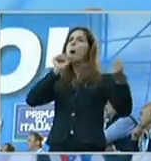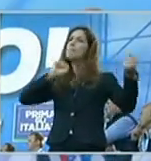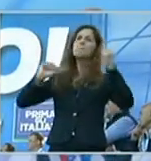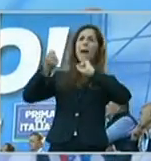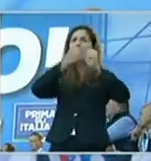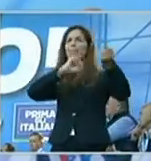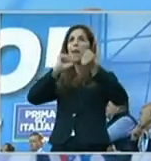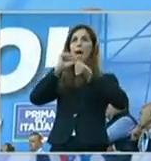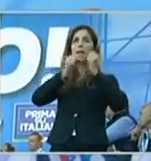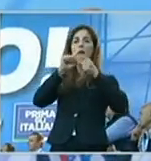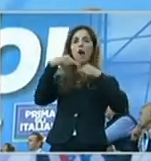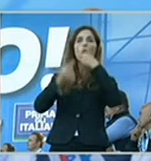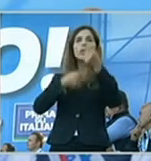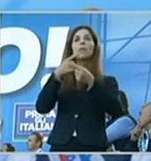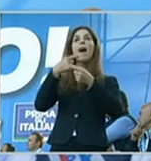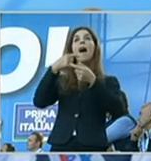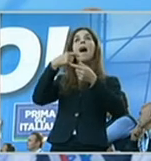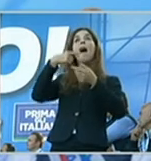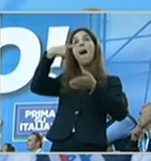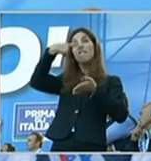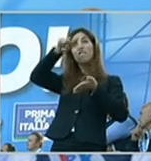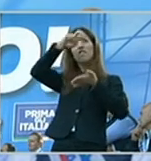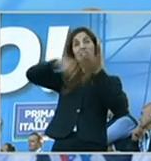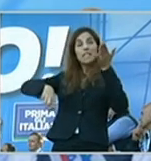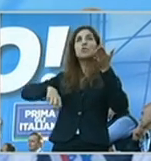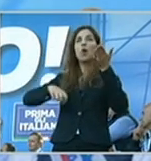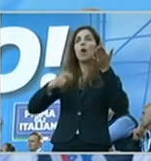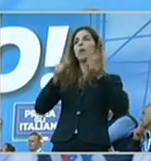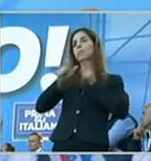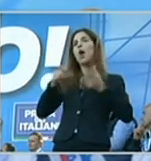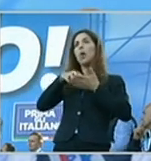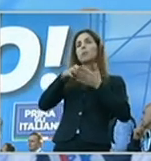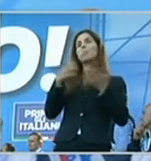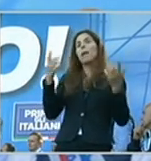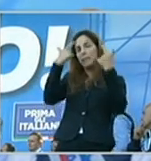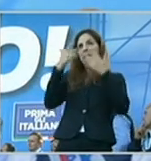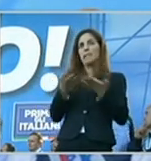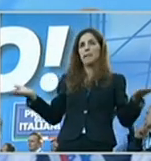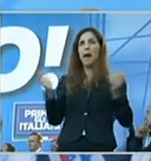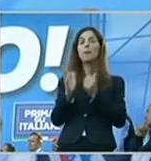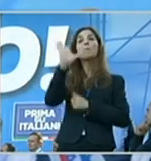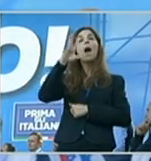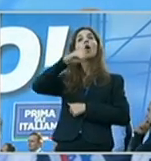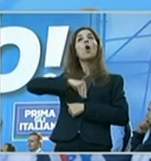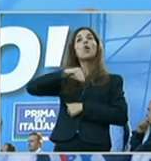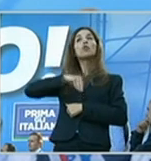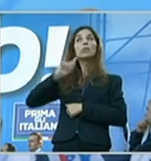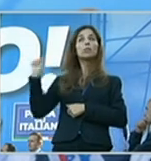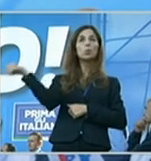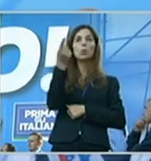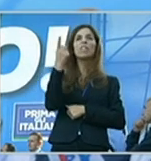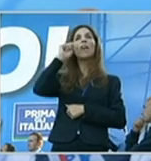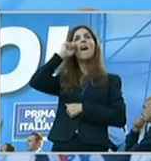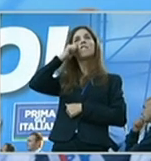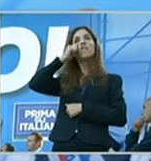secolo fa, è cosa risaputa, ed è nella coscienza di tutti che la frode fiscale